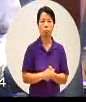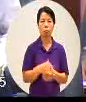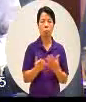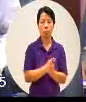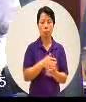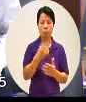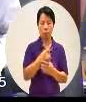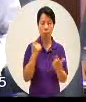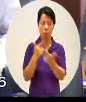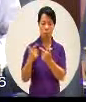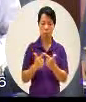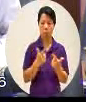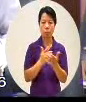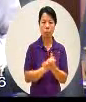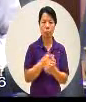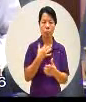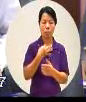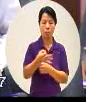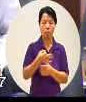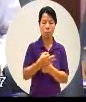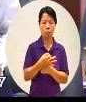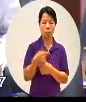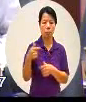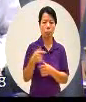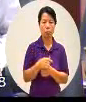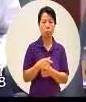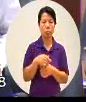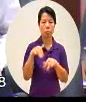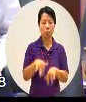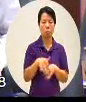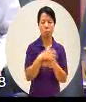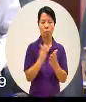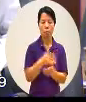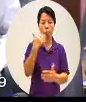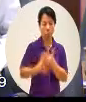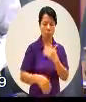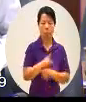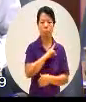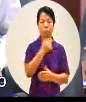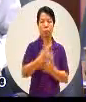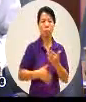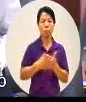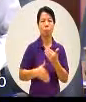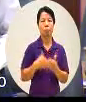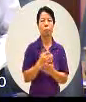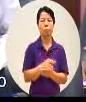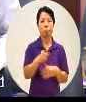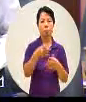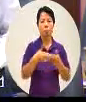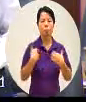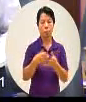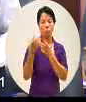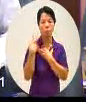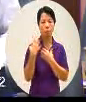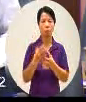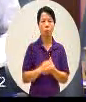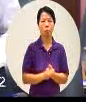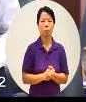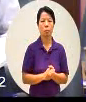来配合我们的财政恶化，要删减。那你要不要负责任？